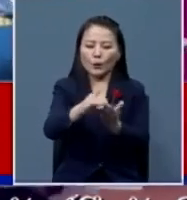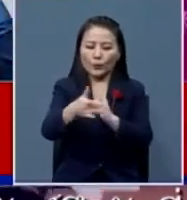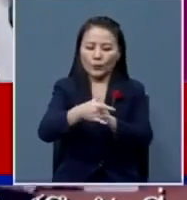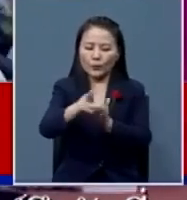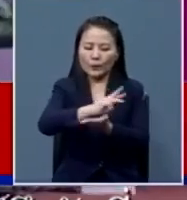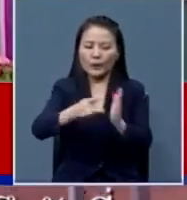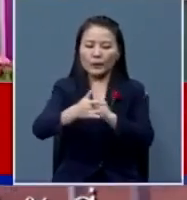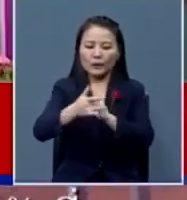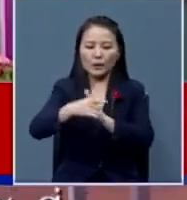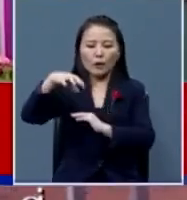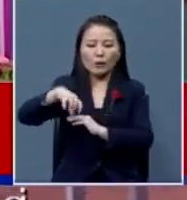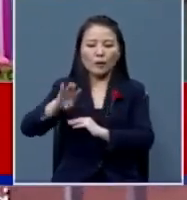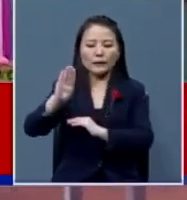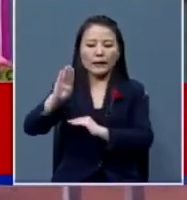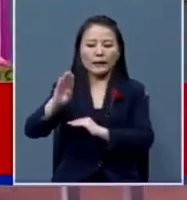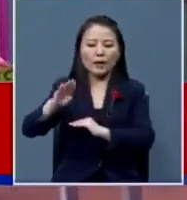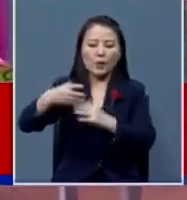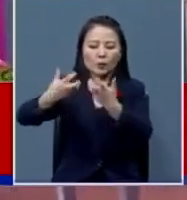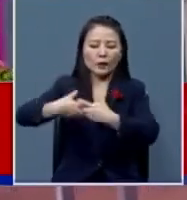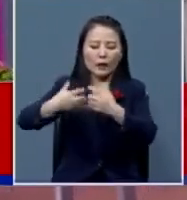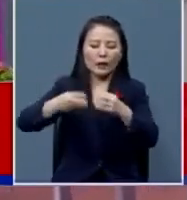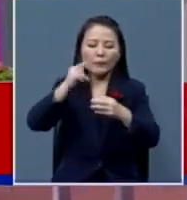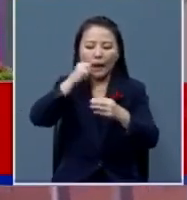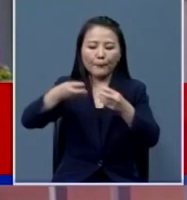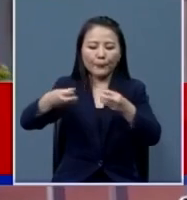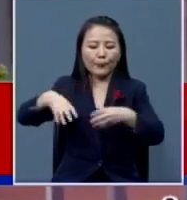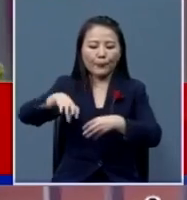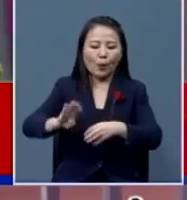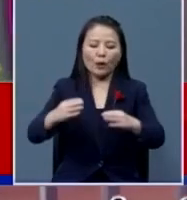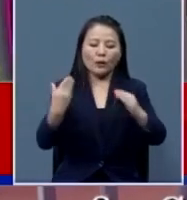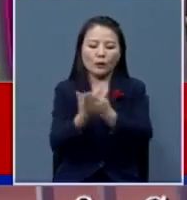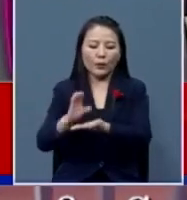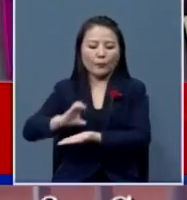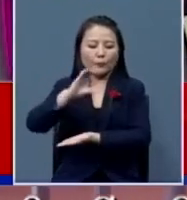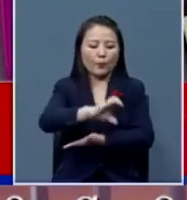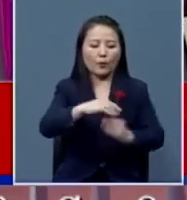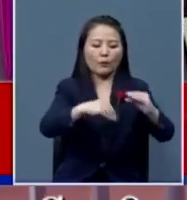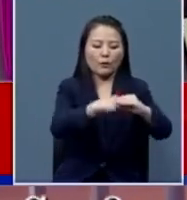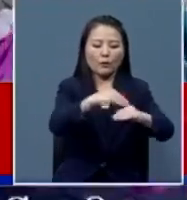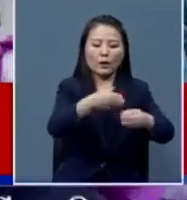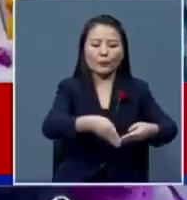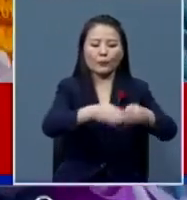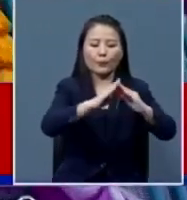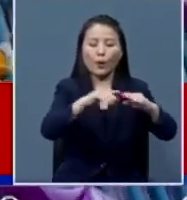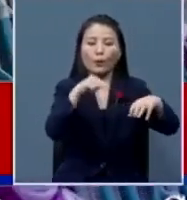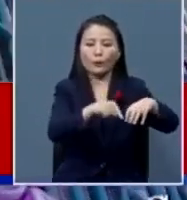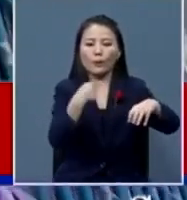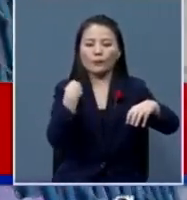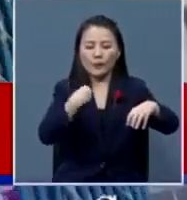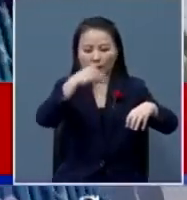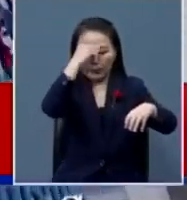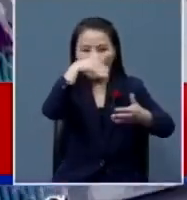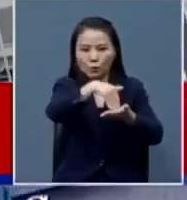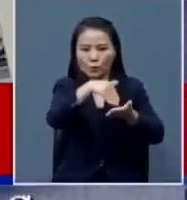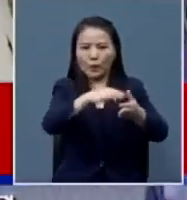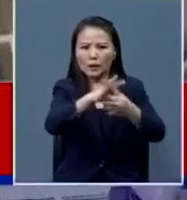ได้รับการสนับสนุนจากบริษัทอุตสาหกรรมท่อน้ำไทยจำกัดในการก่อสร้างศูนย์ฝึกอบรมช่างท่อPVCเป็นศูนย์กลางที่เป็น